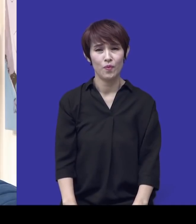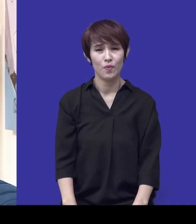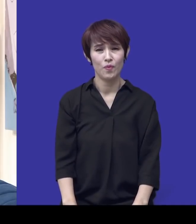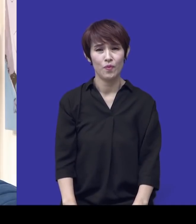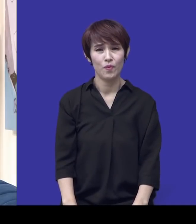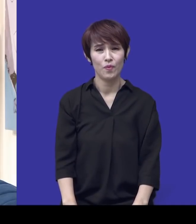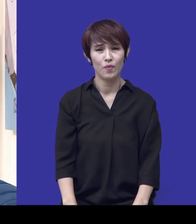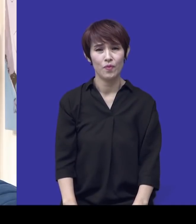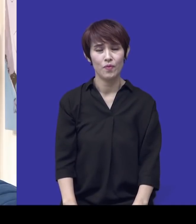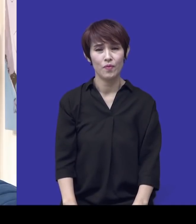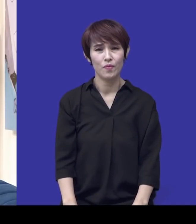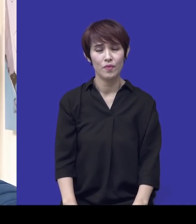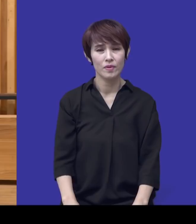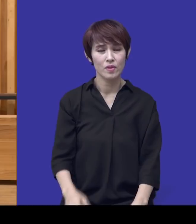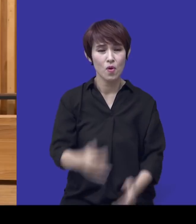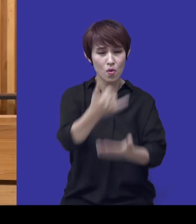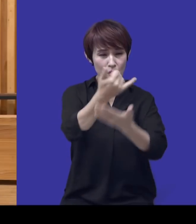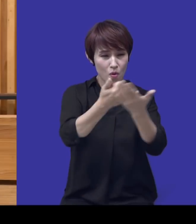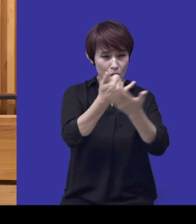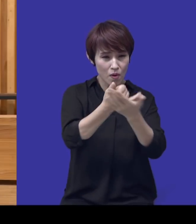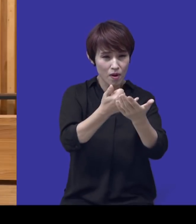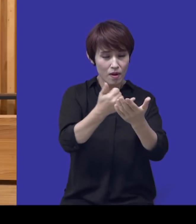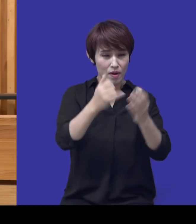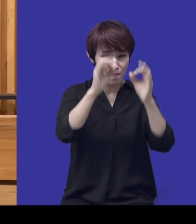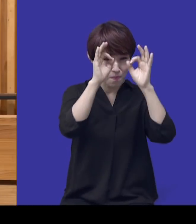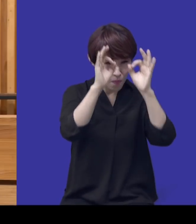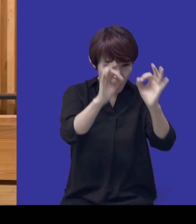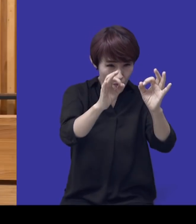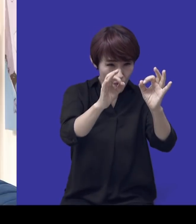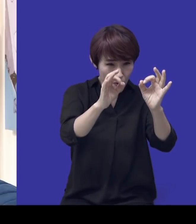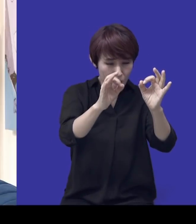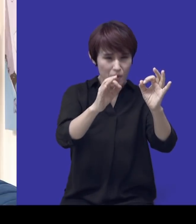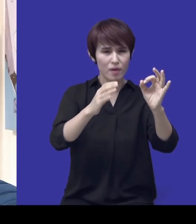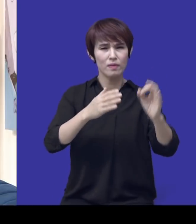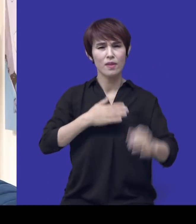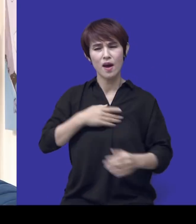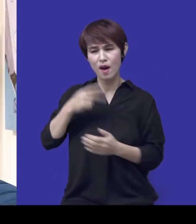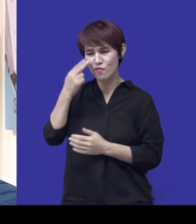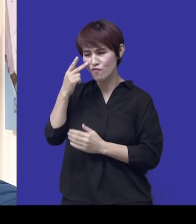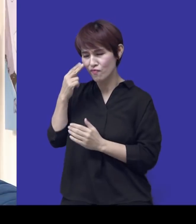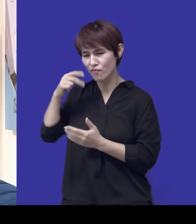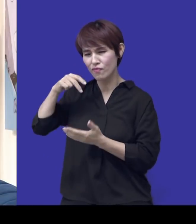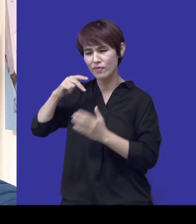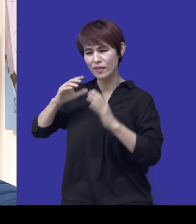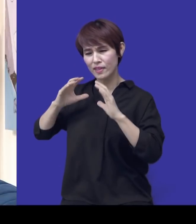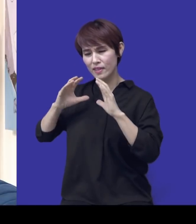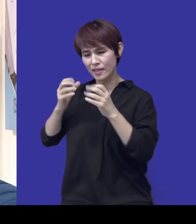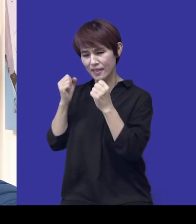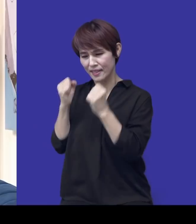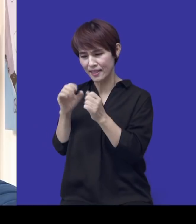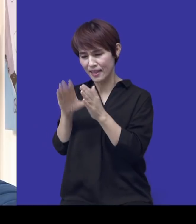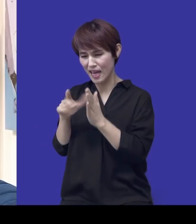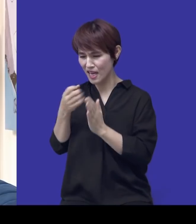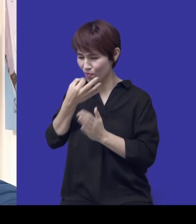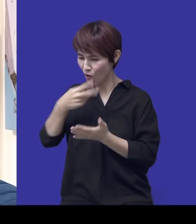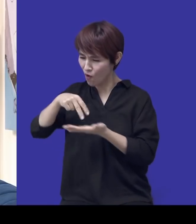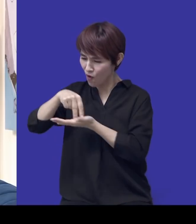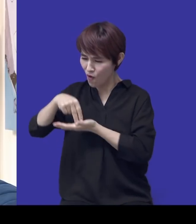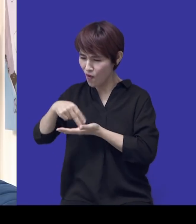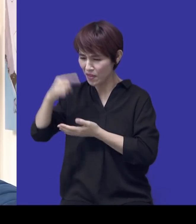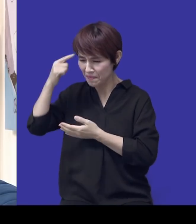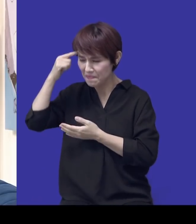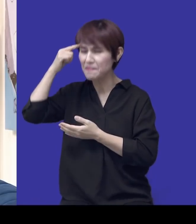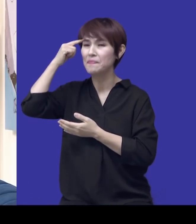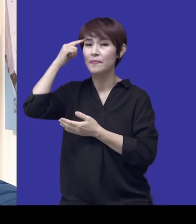힘들고 외로웠던 미국에서의 저를 보는 것 같아가지고 예. 너무 보고 싶고 너무 안아주고 싶었어요. 예. 그 아이들을. 그래서